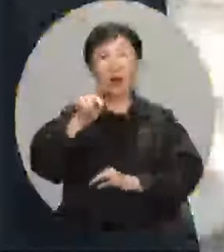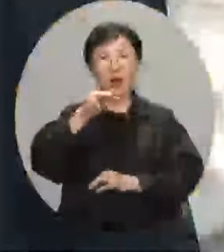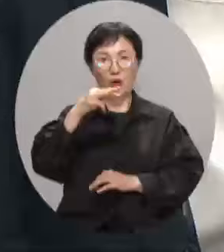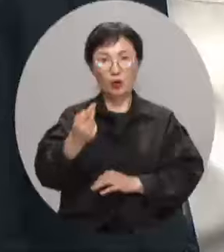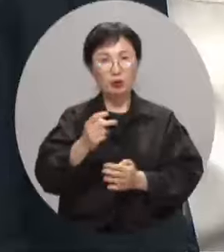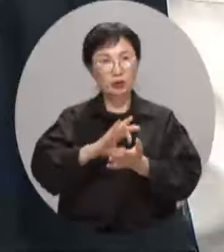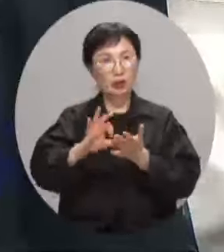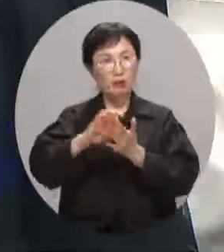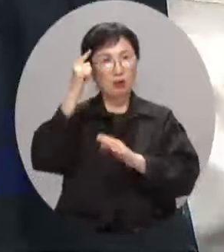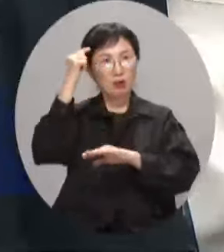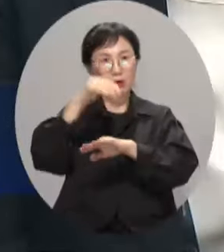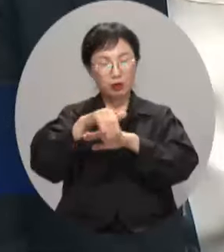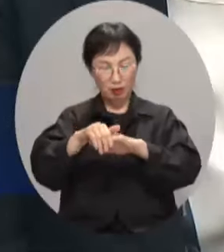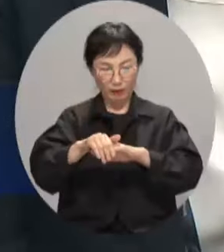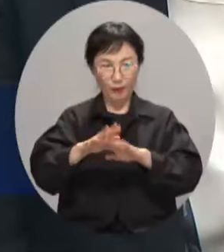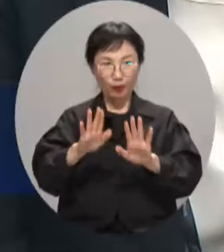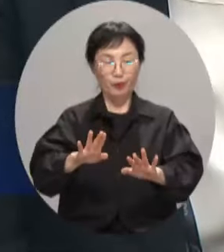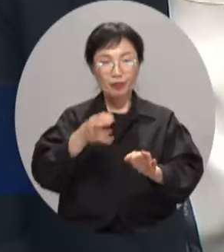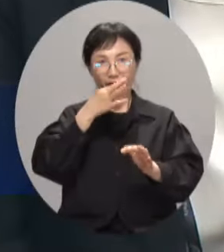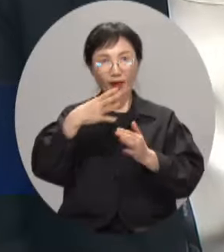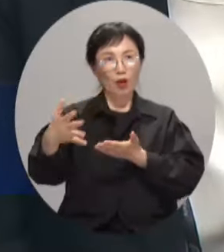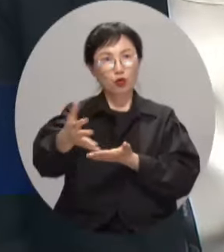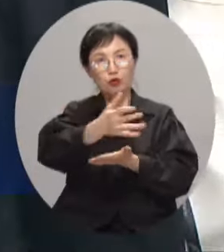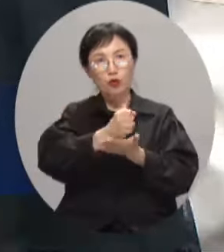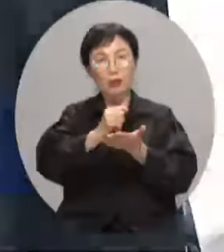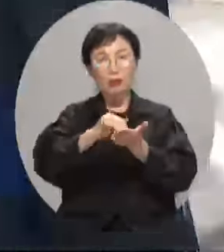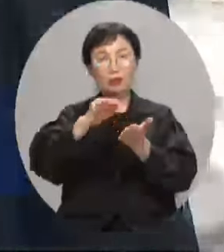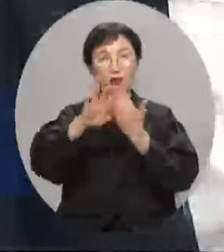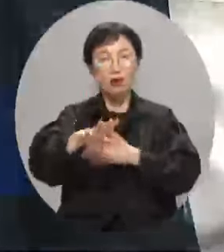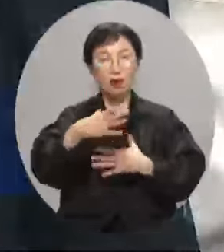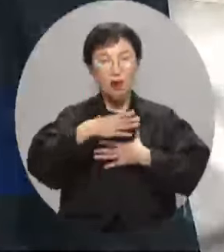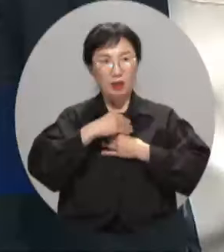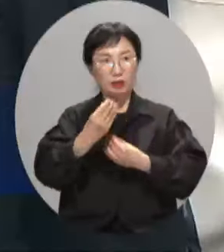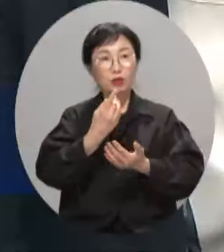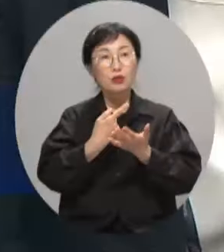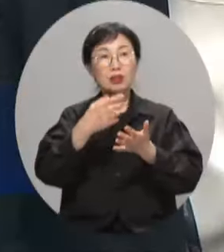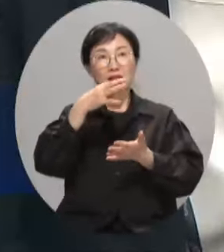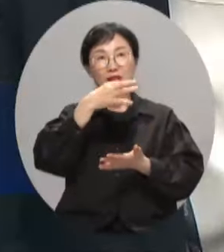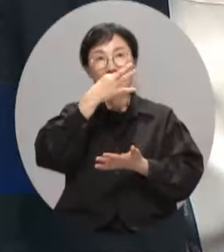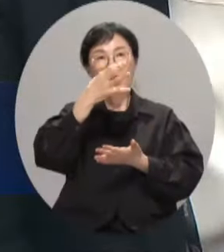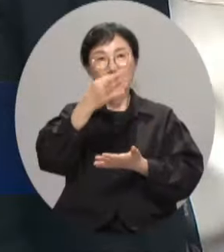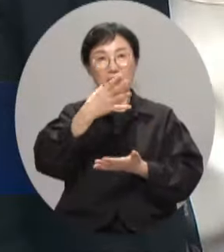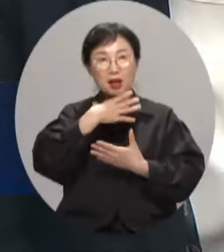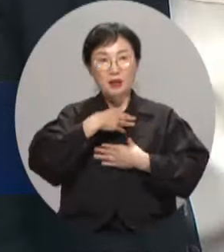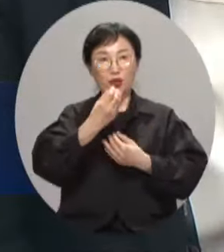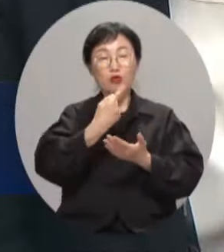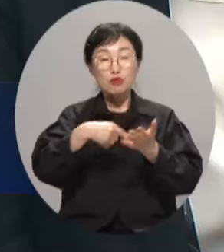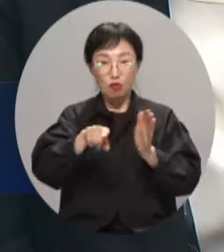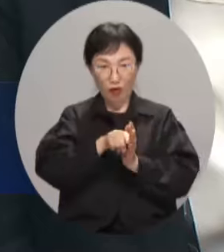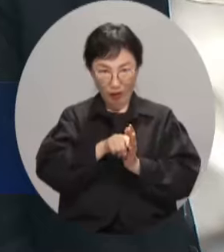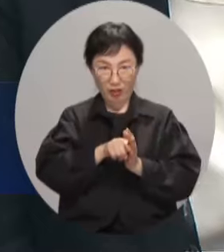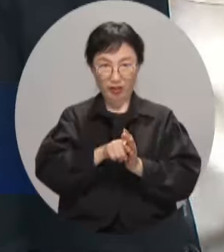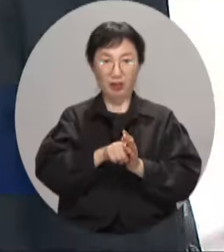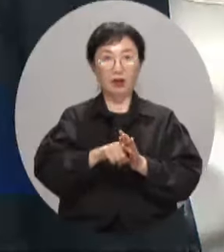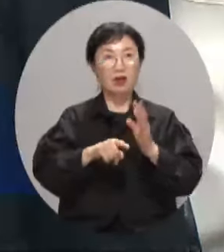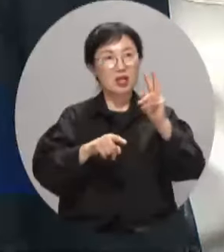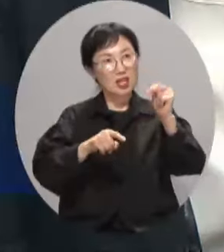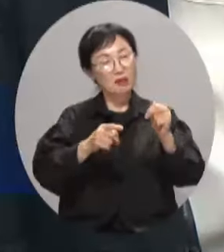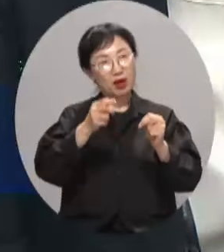올해 수학기 쌀값 안정을 위해서 우선 밥쌀 면적 2만 타는 사료용으로